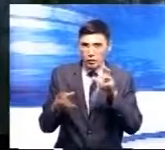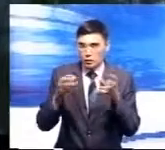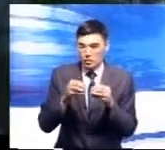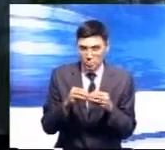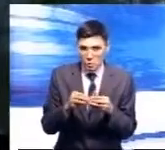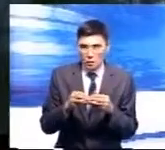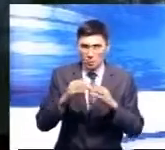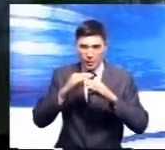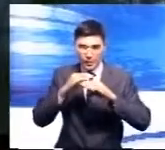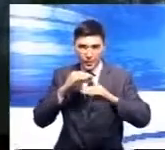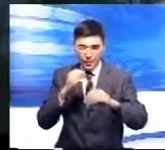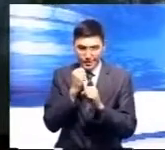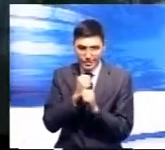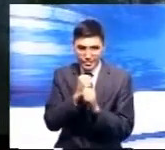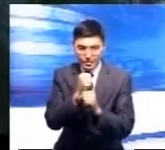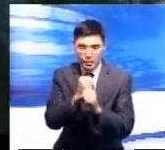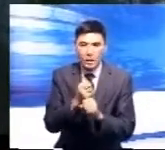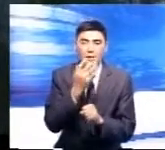Эта практика уже,